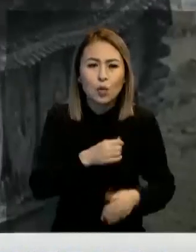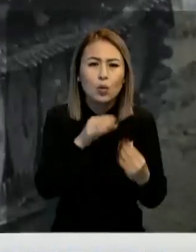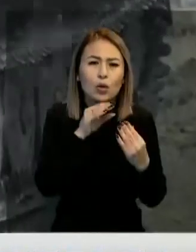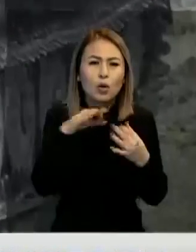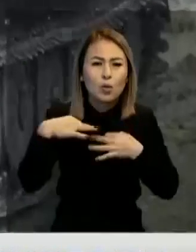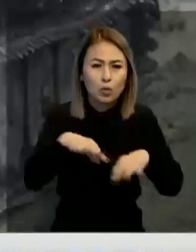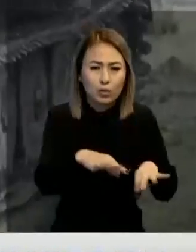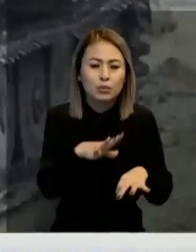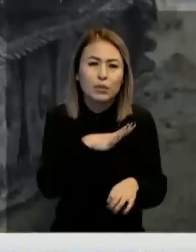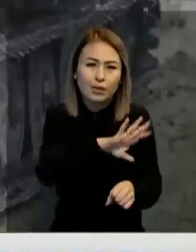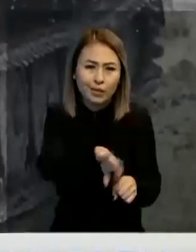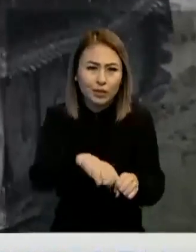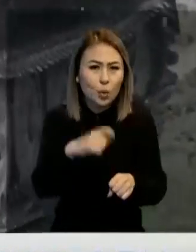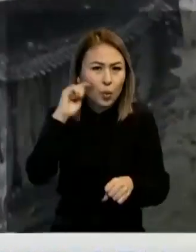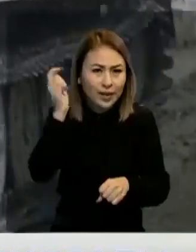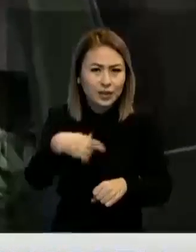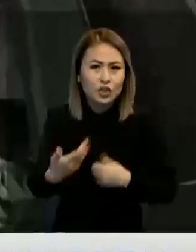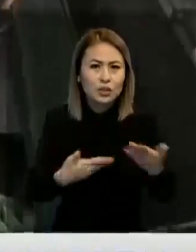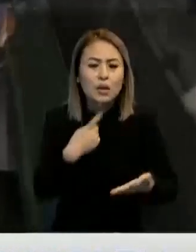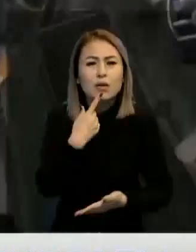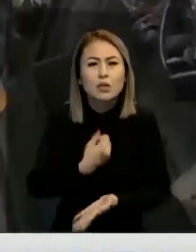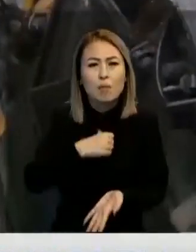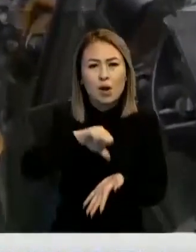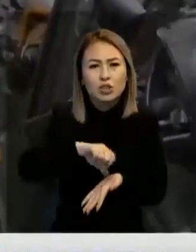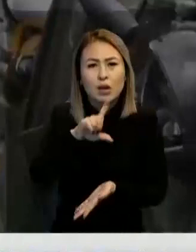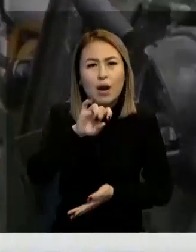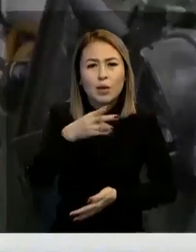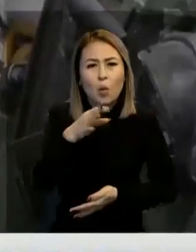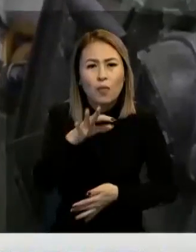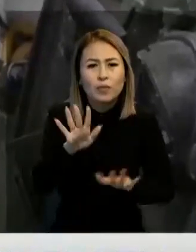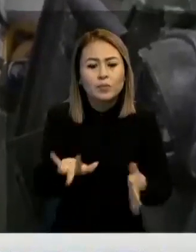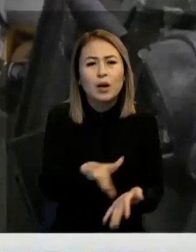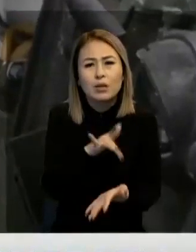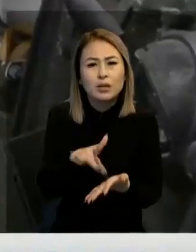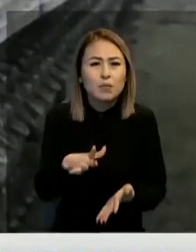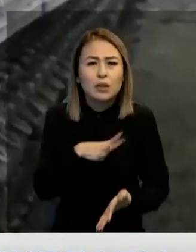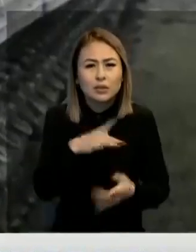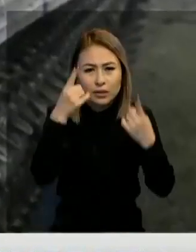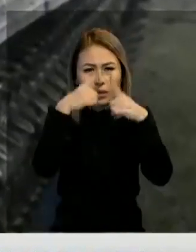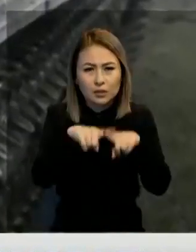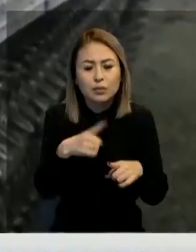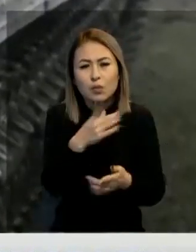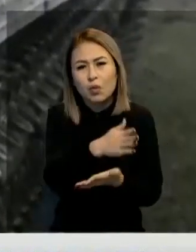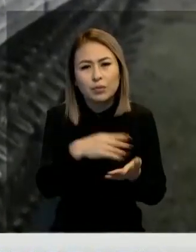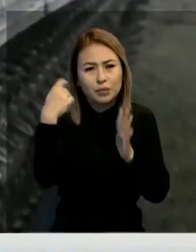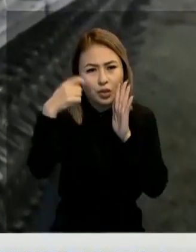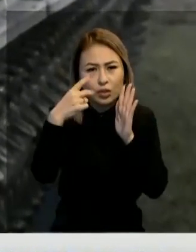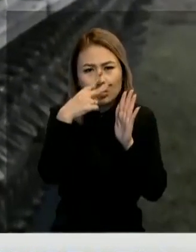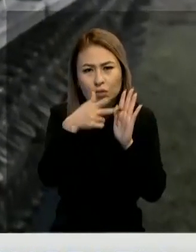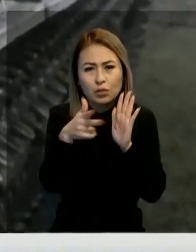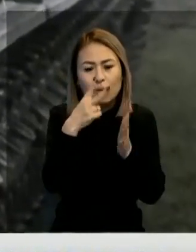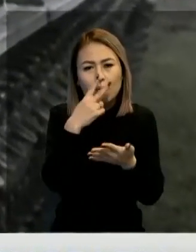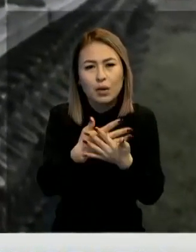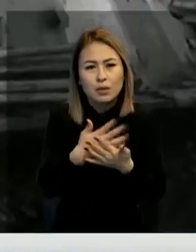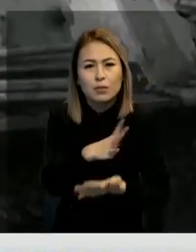көлігі талқандалған. Украина жаяу әскері басшылығы Харьков қаласы маңында талқандалып, қолға түскен техниканың бір бөлігін бейне жазбаға түсіріп